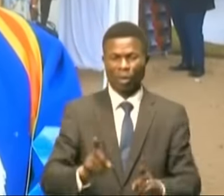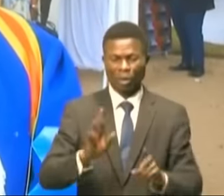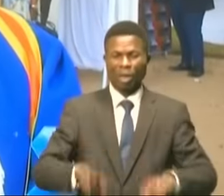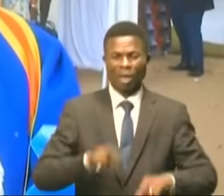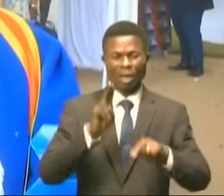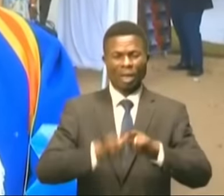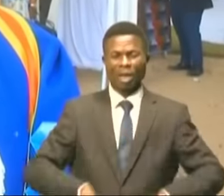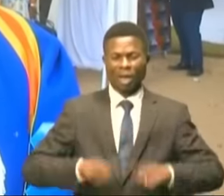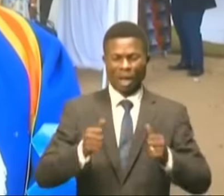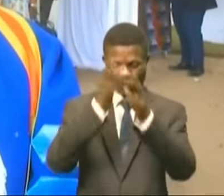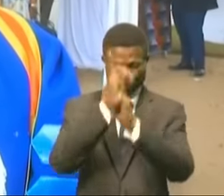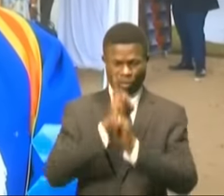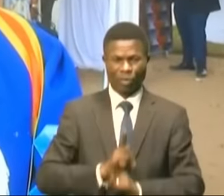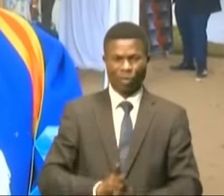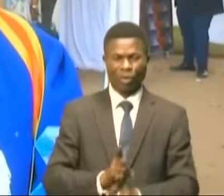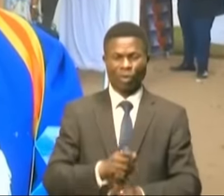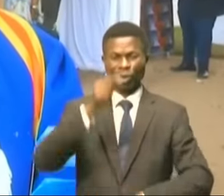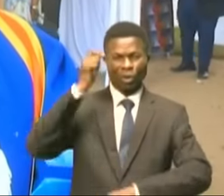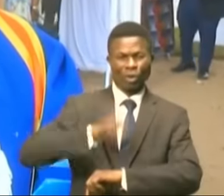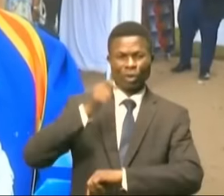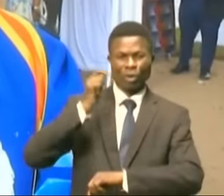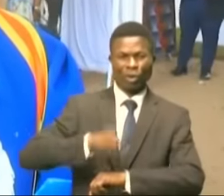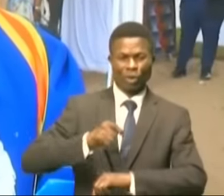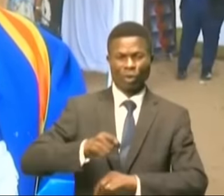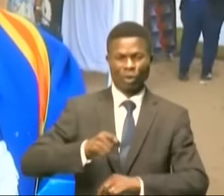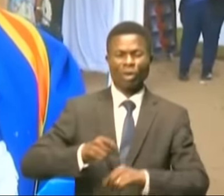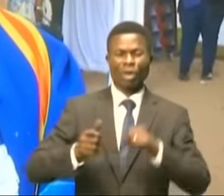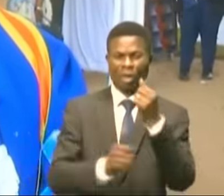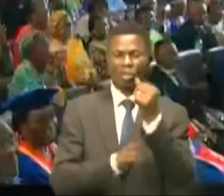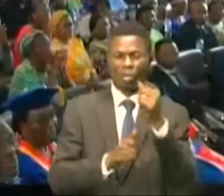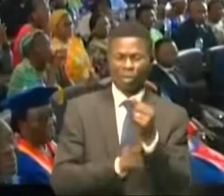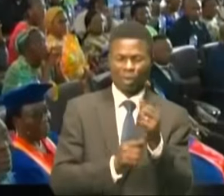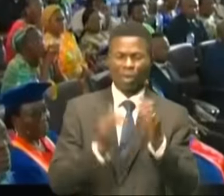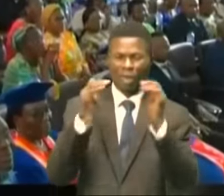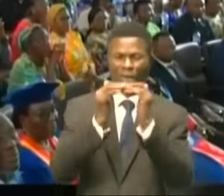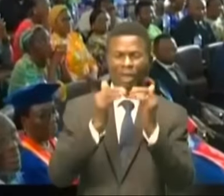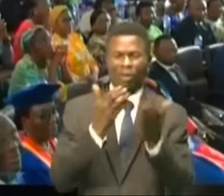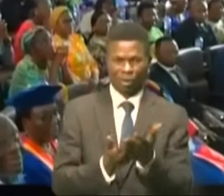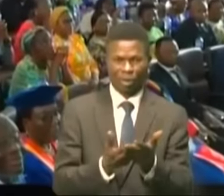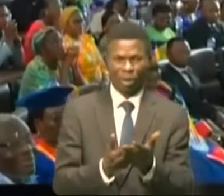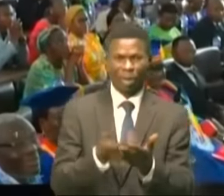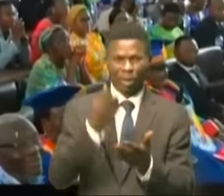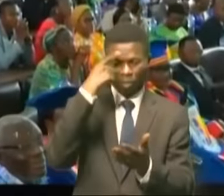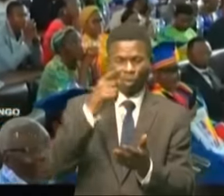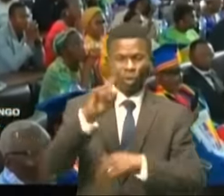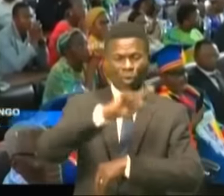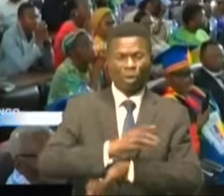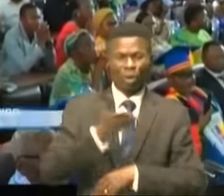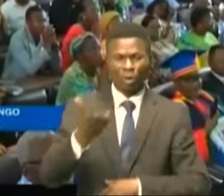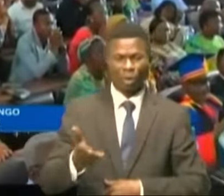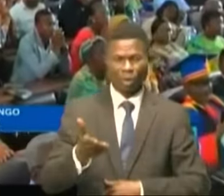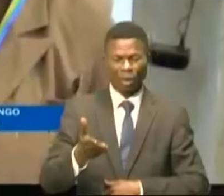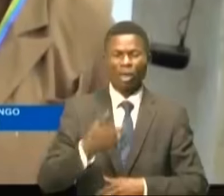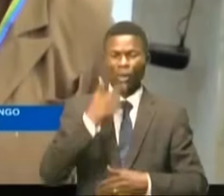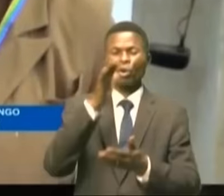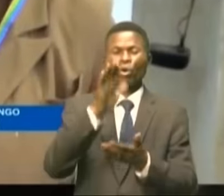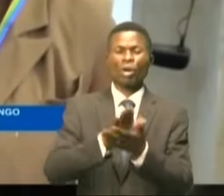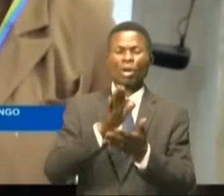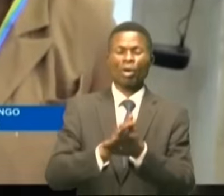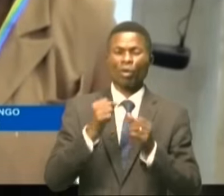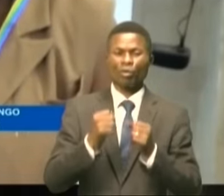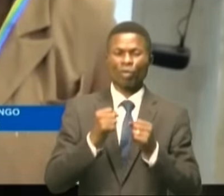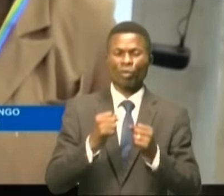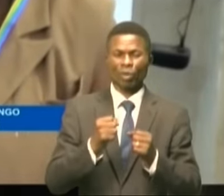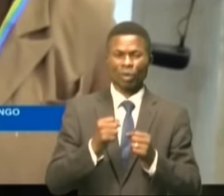toute sa dignité et la justice est donnée aux personnes de manière équitable. Au cours de la même journée, un hommage très appuyé